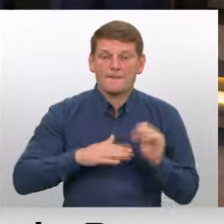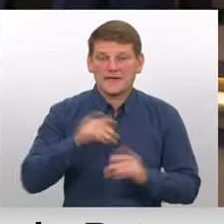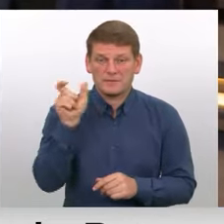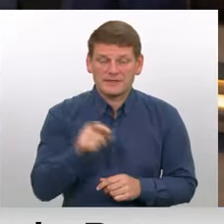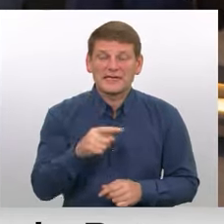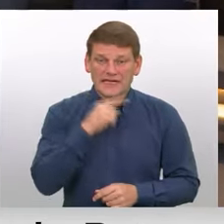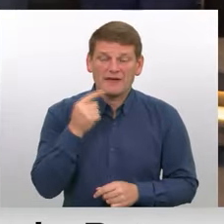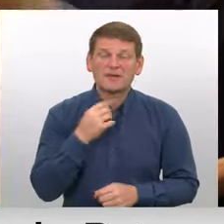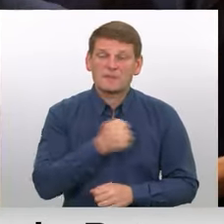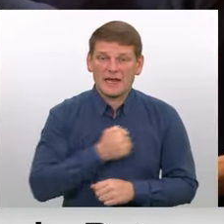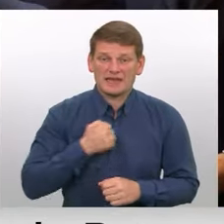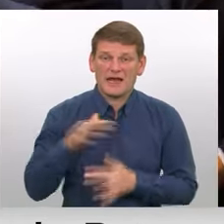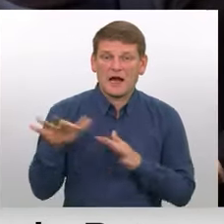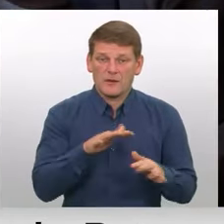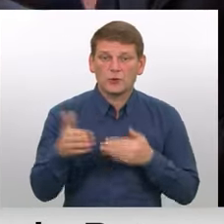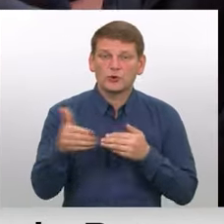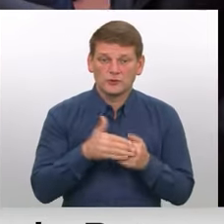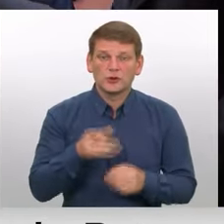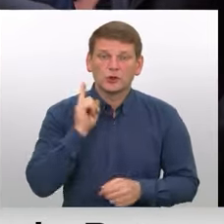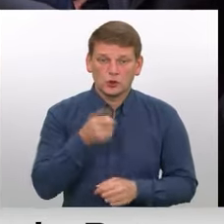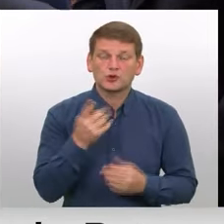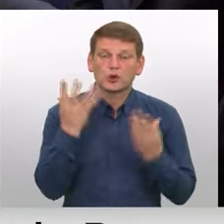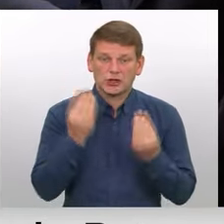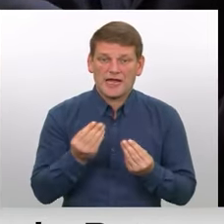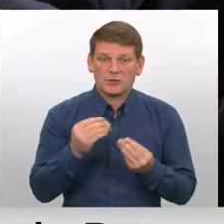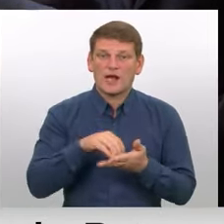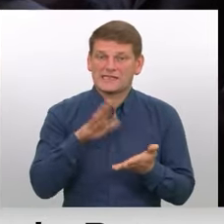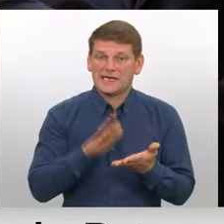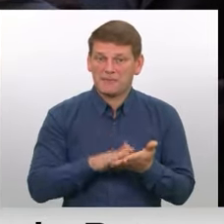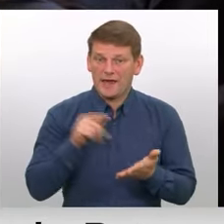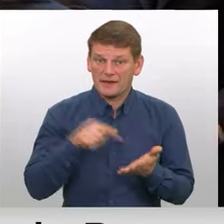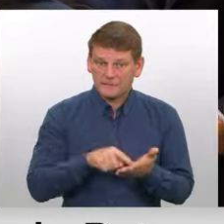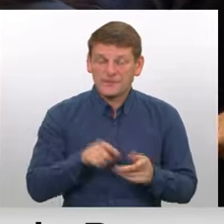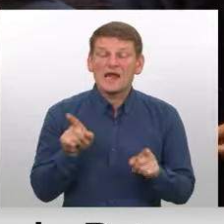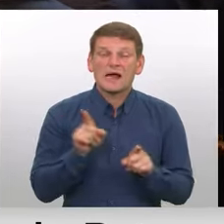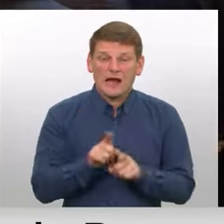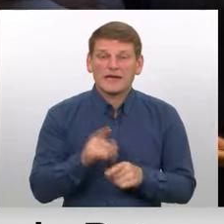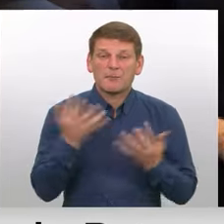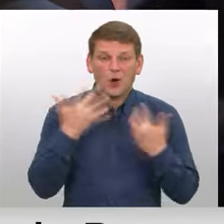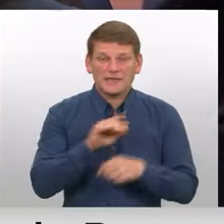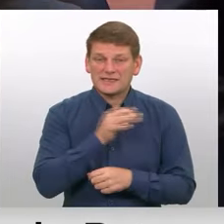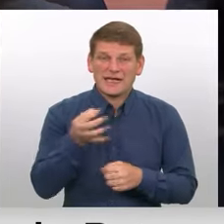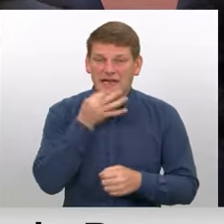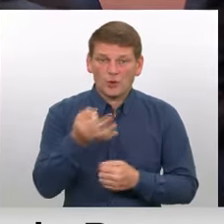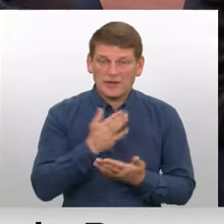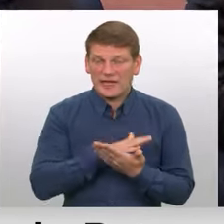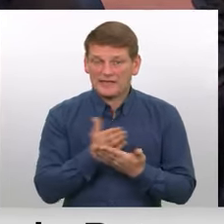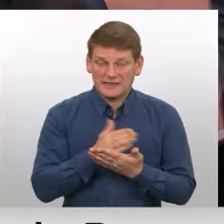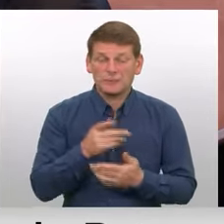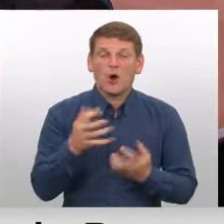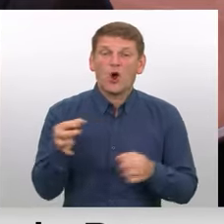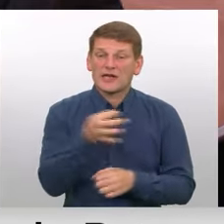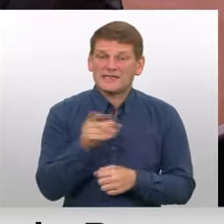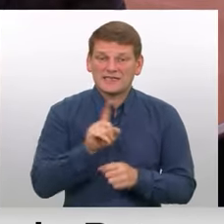militārā kampaņa Ukrainā tojas 1000 dienu atzīmēja. Un arī politiskā nenoteiktība organizācijā ir salīdzinoši